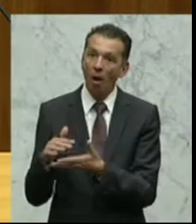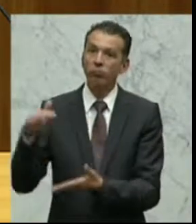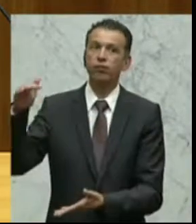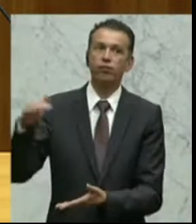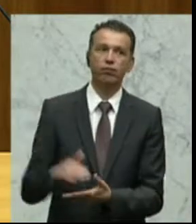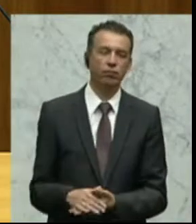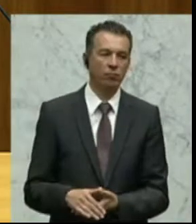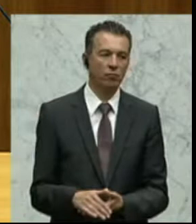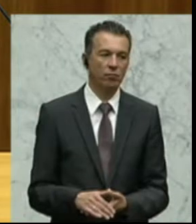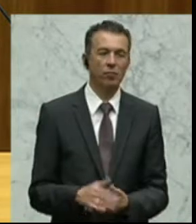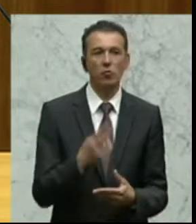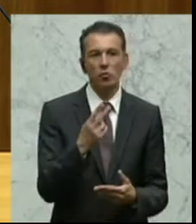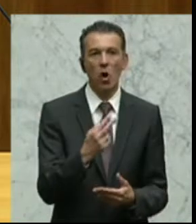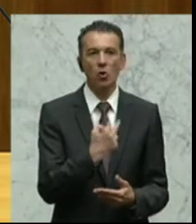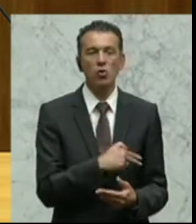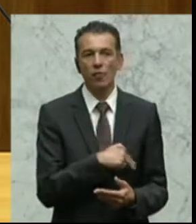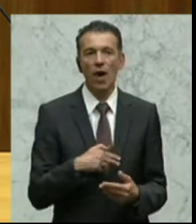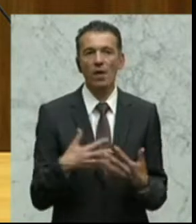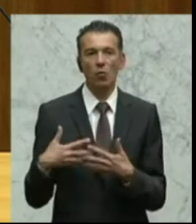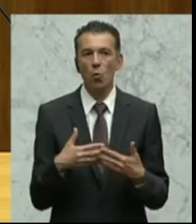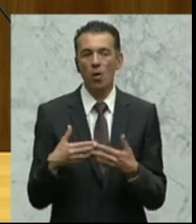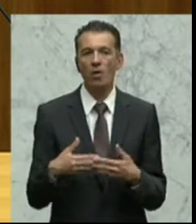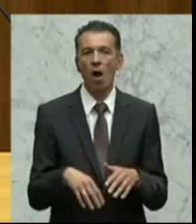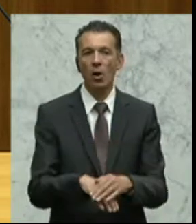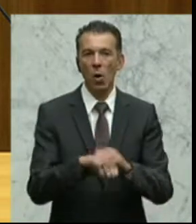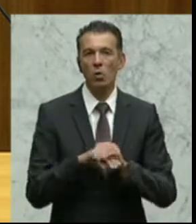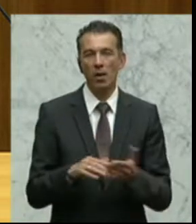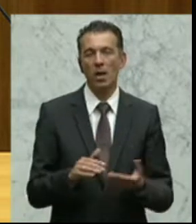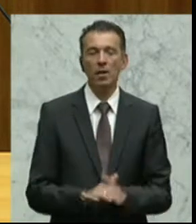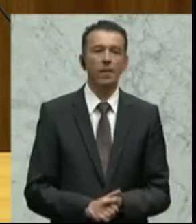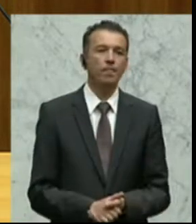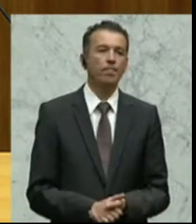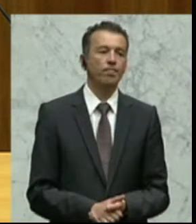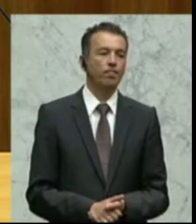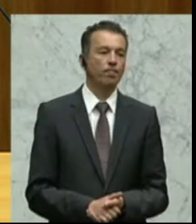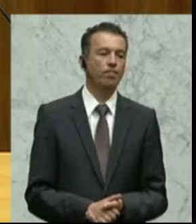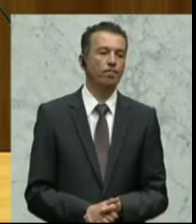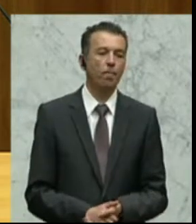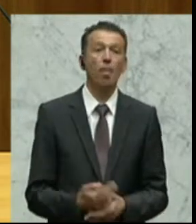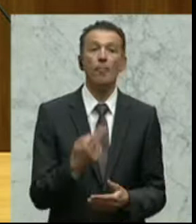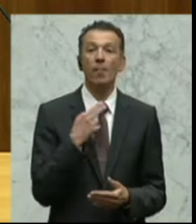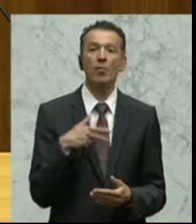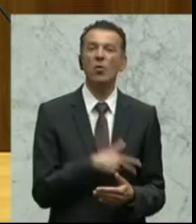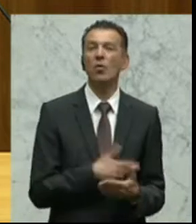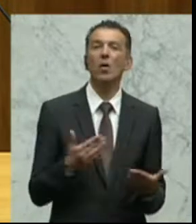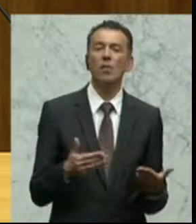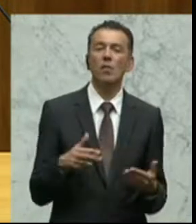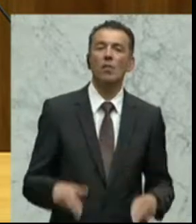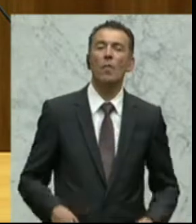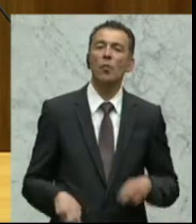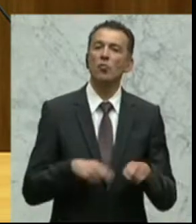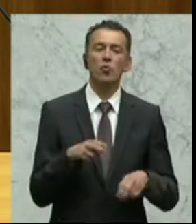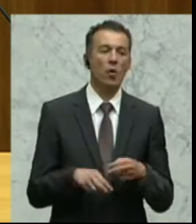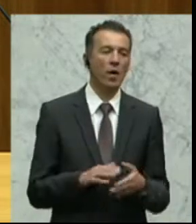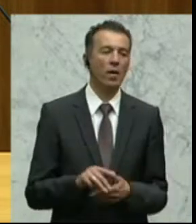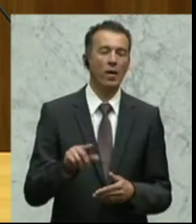die Schweiz, die USA oder Großbritannien anschauen. Man will also in der linken Reichshälfte mit den Vermögensteuern sozusagen den kleinen